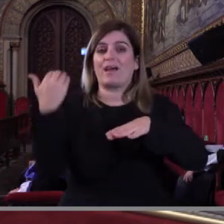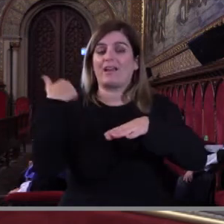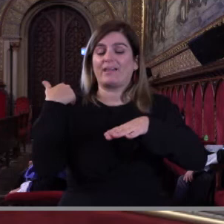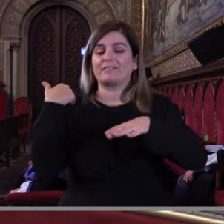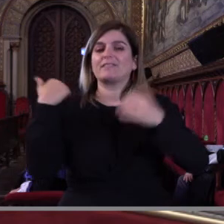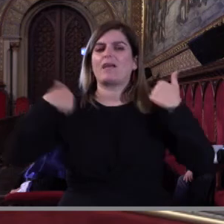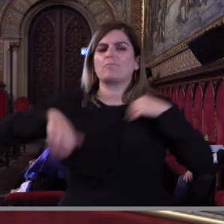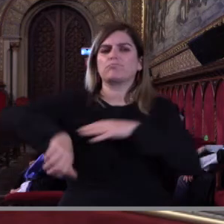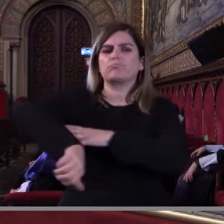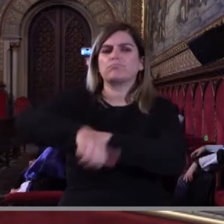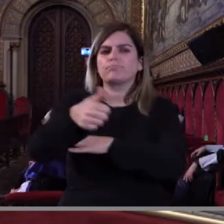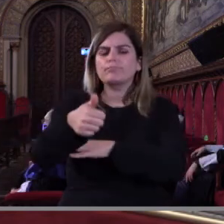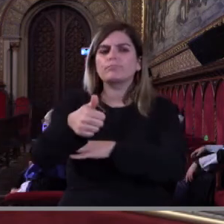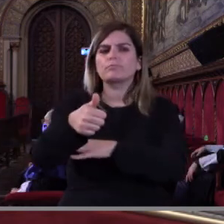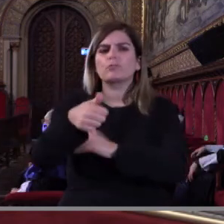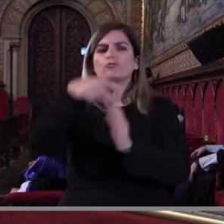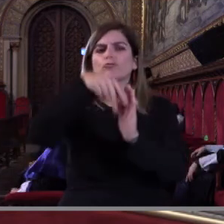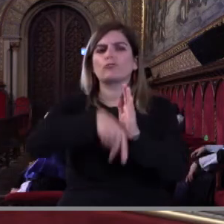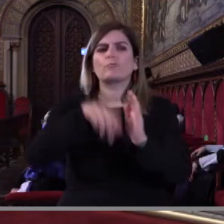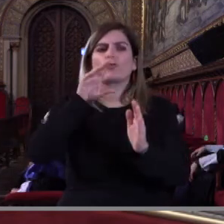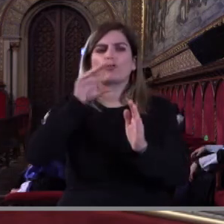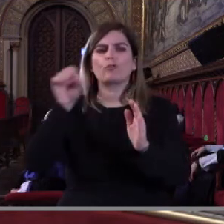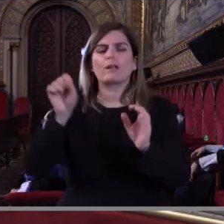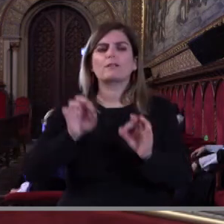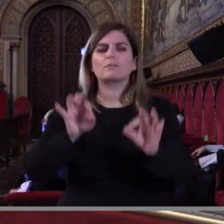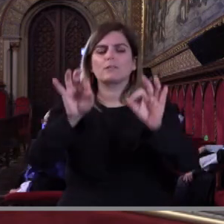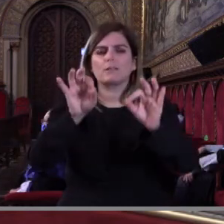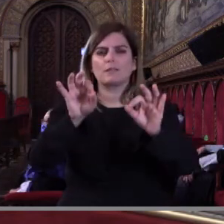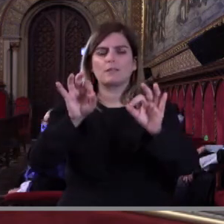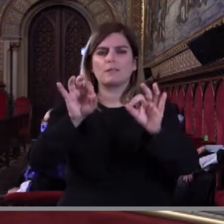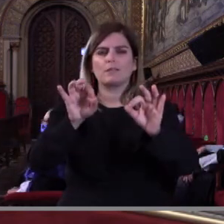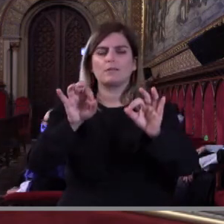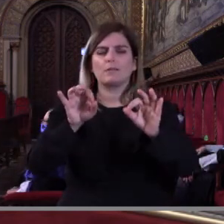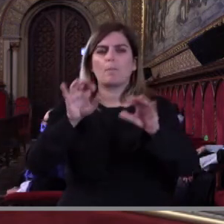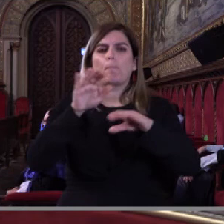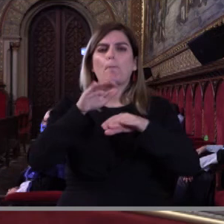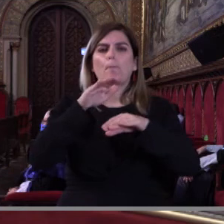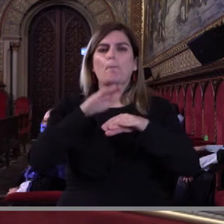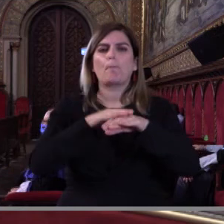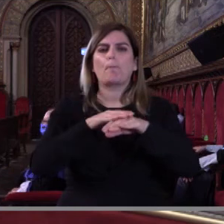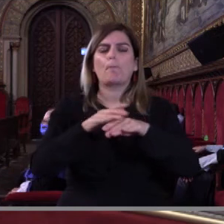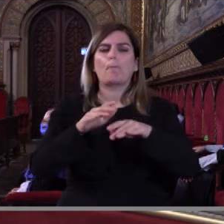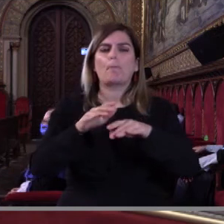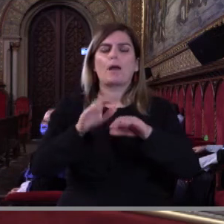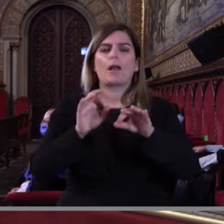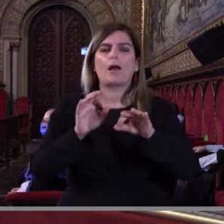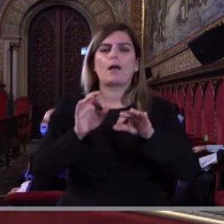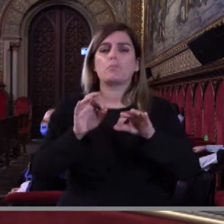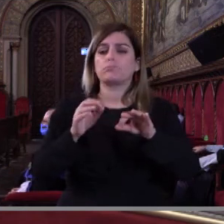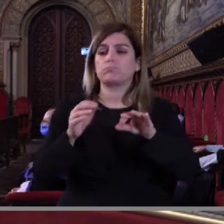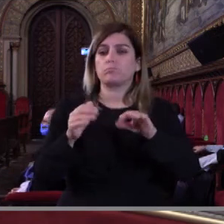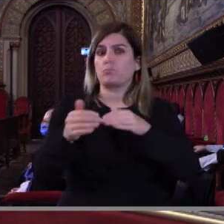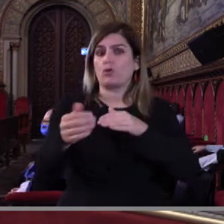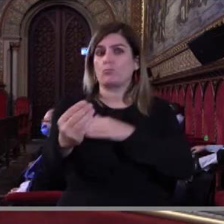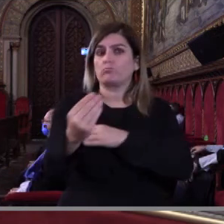es va aprovar un acord de govern pel qual doncs, es donaran ben aviat 20